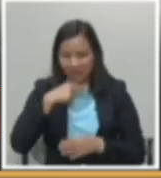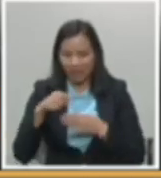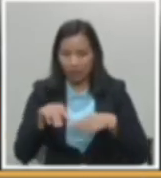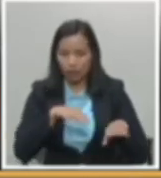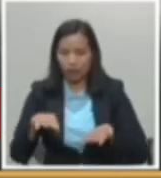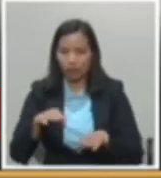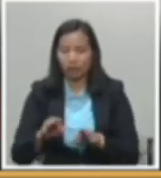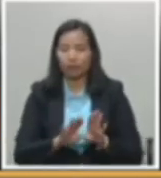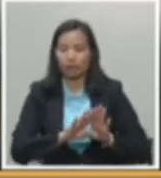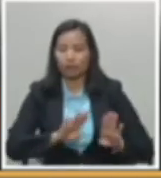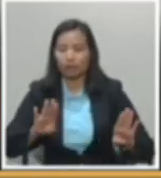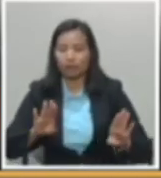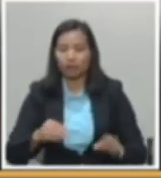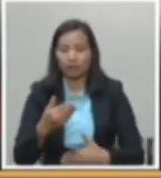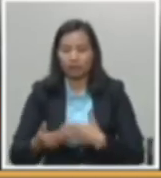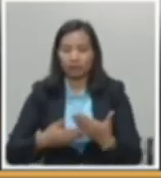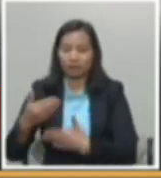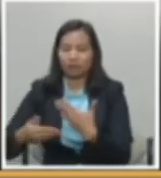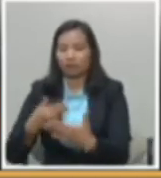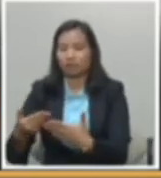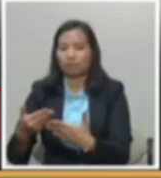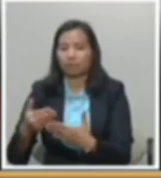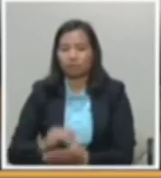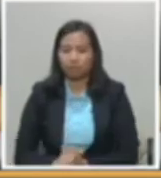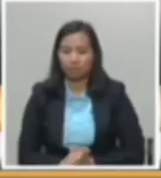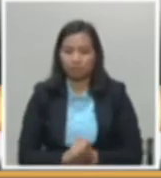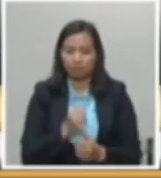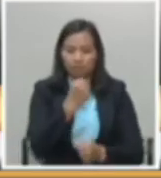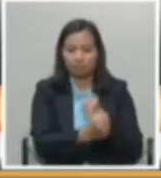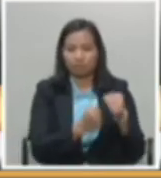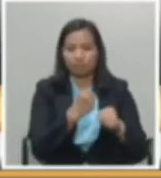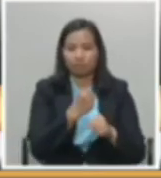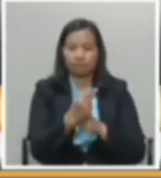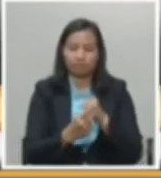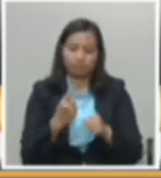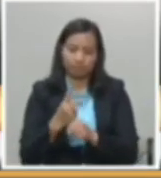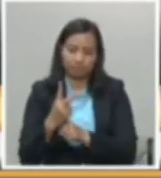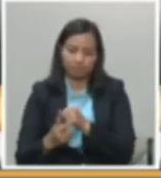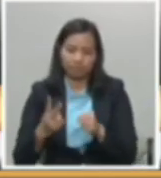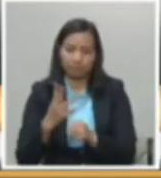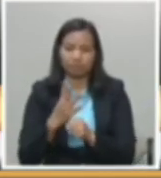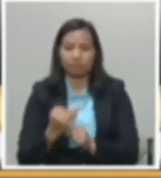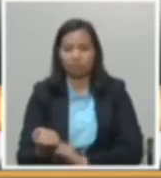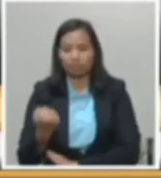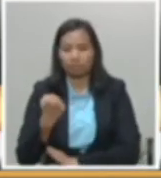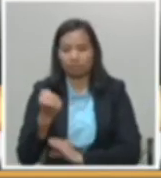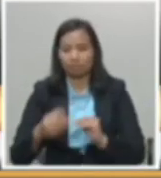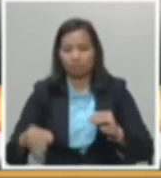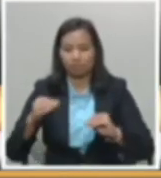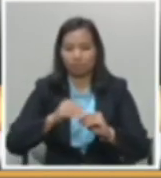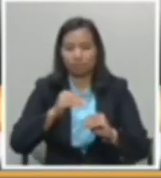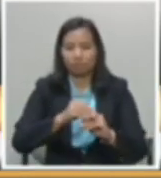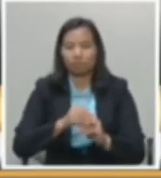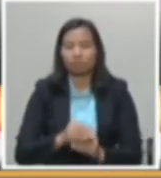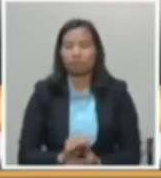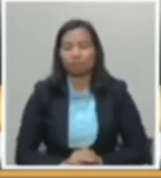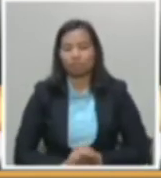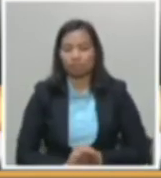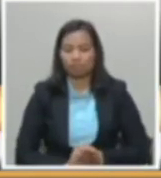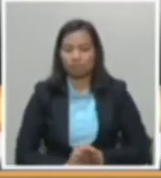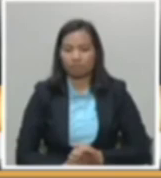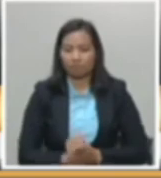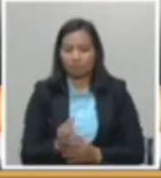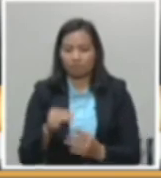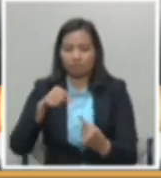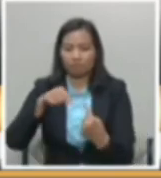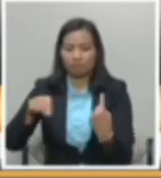จะเปิดประตูเพื่อทำการค้าหลายปีที่ผ่านมางบความมั่นคงเพิ่มขึ้นอย่างมีนัยยะสำคัญซึ่งสวนท